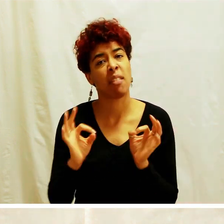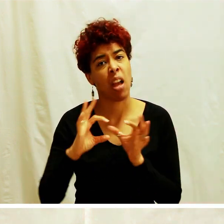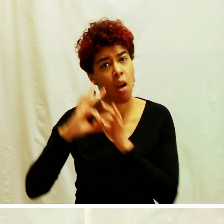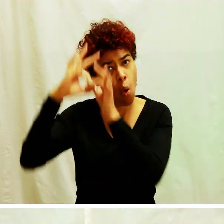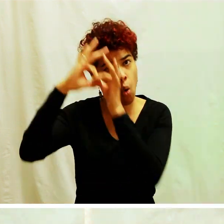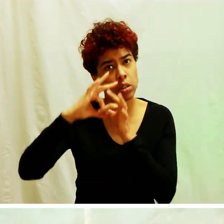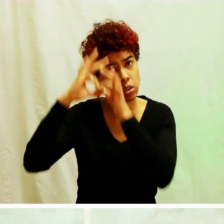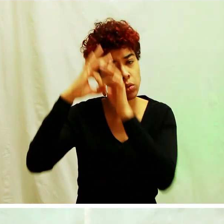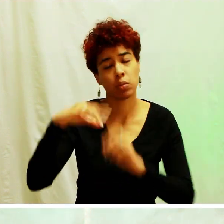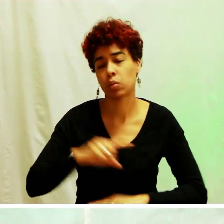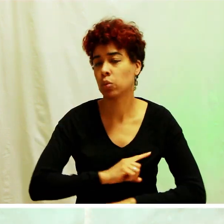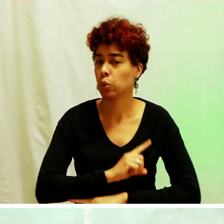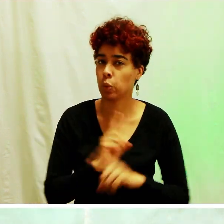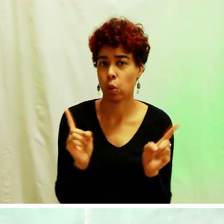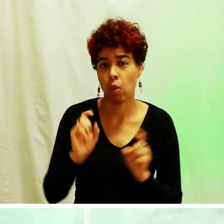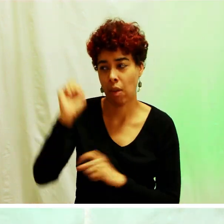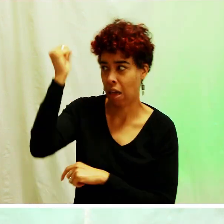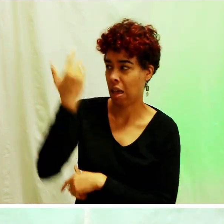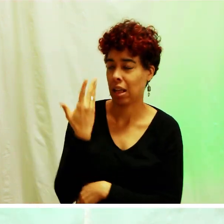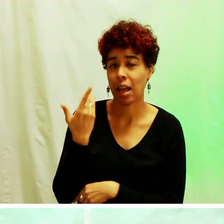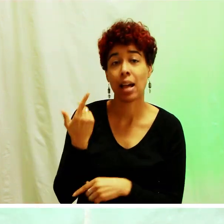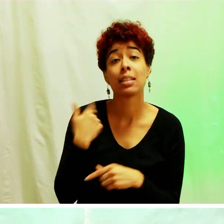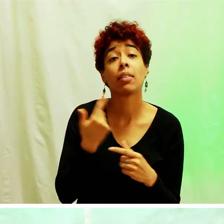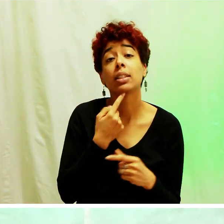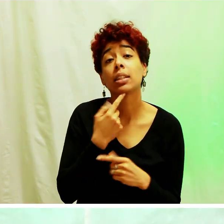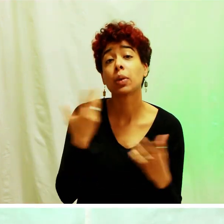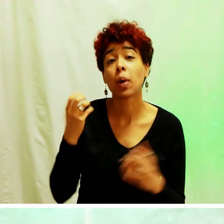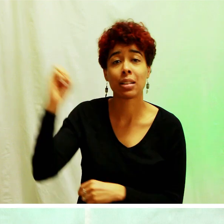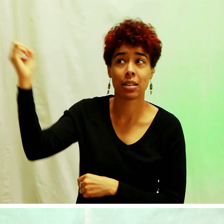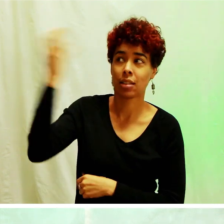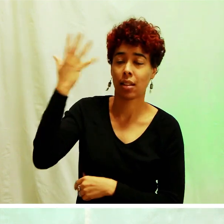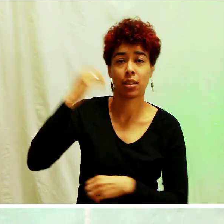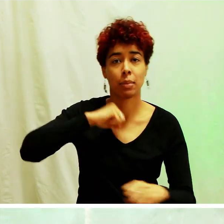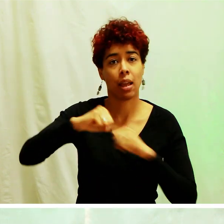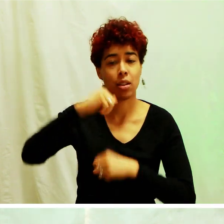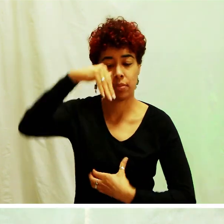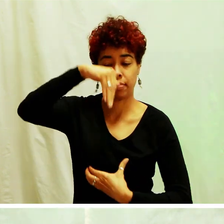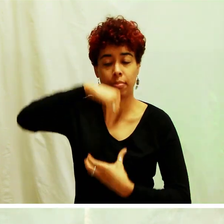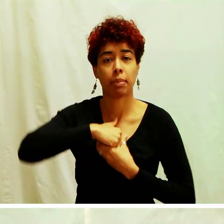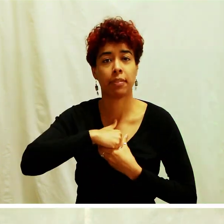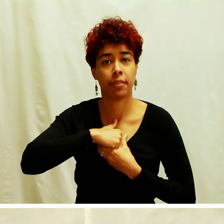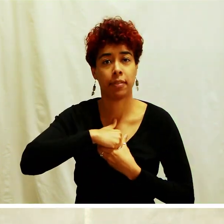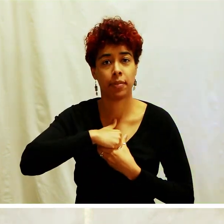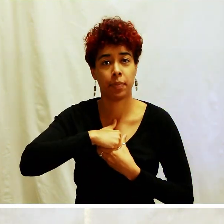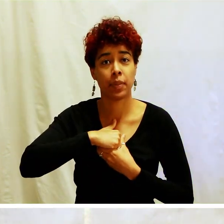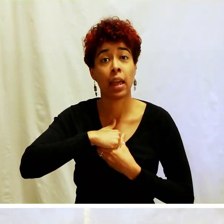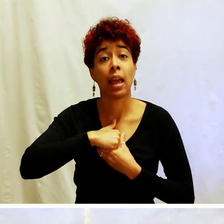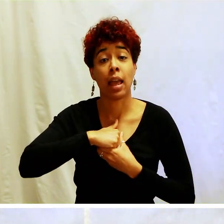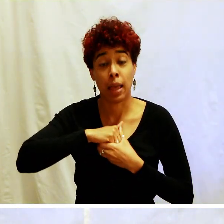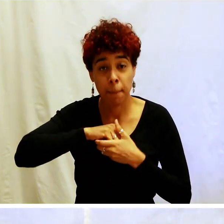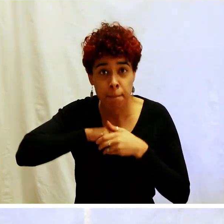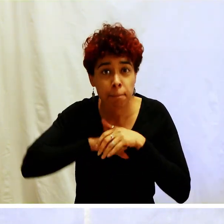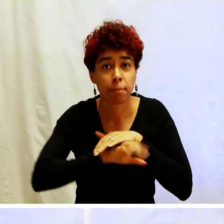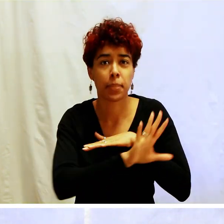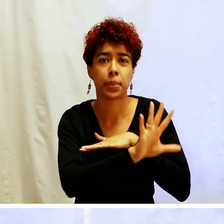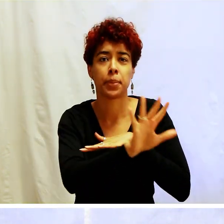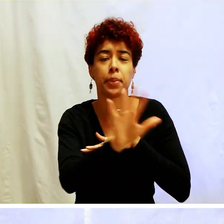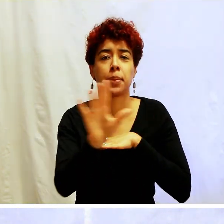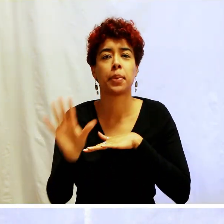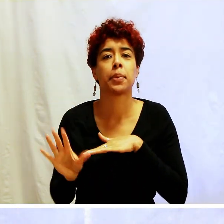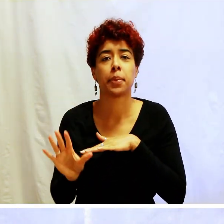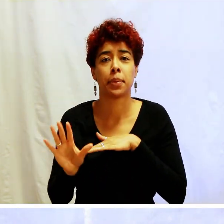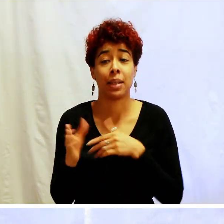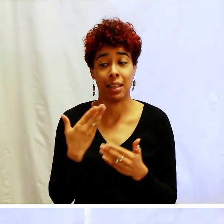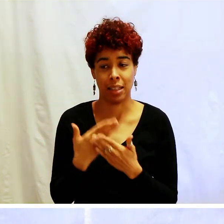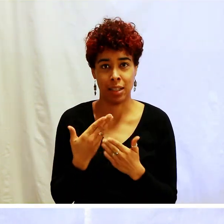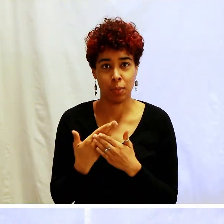la grâce. La grâce, c'est une action du Saint-Esprit en nous et qui vient refléter la gloire de Dieu à l'extérieur. Et c'est